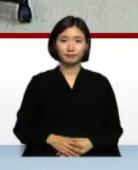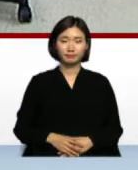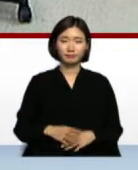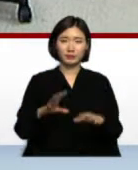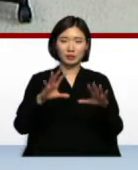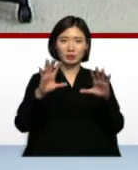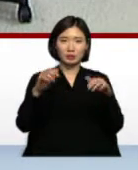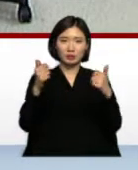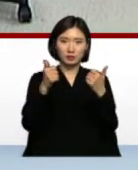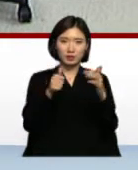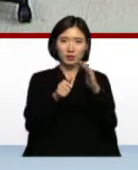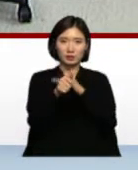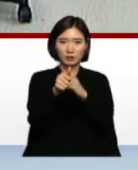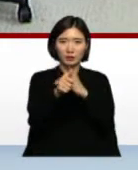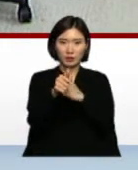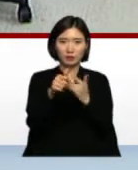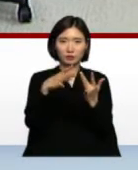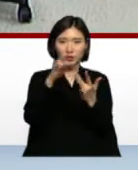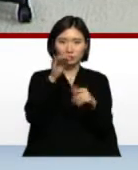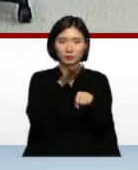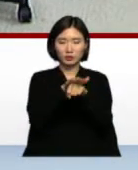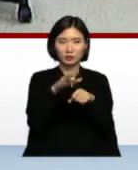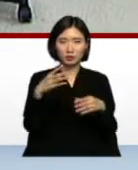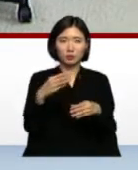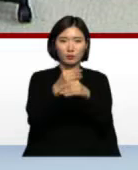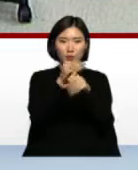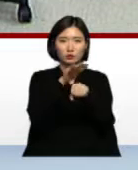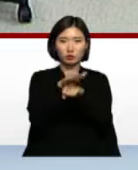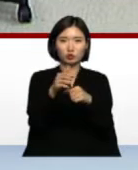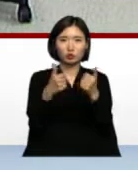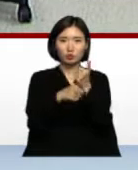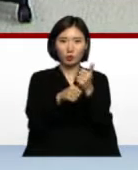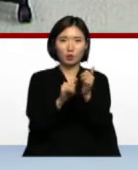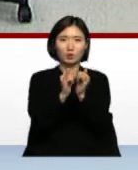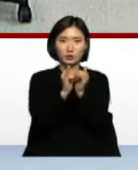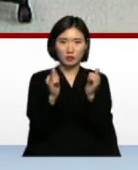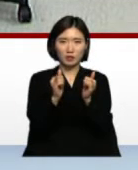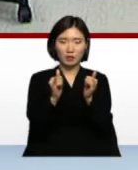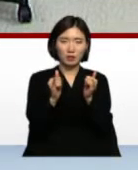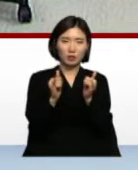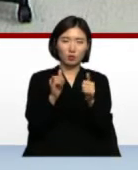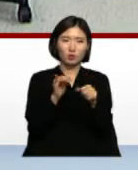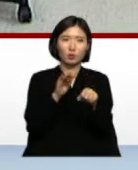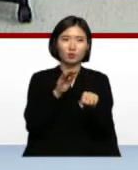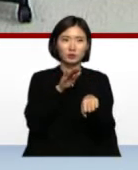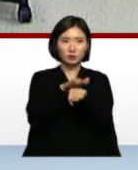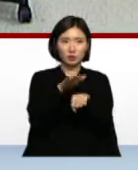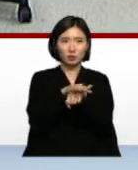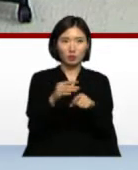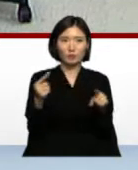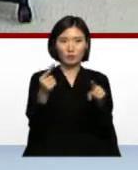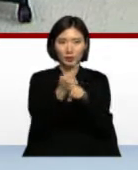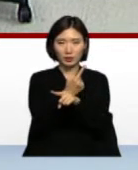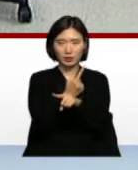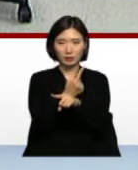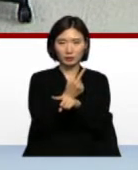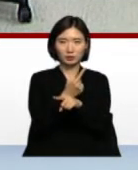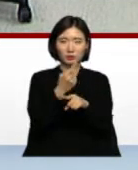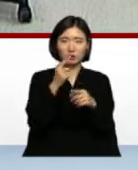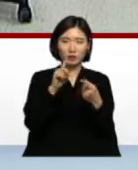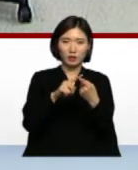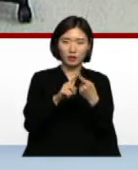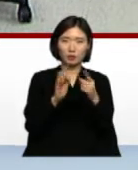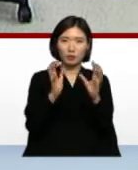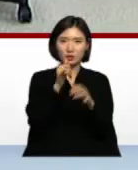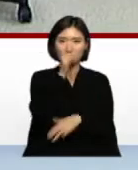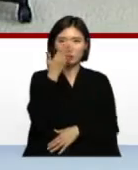의장단 선출 방식을 교황 방식에서 후보자 등록 방식으로 변경하는 안이 제출된 송파구 의회. 상임위원회 회의가